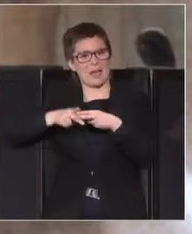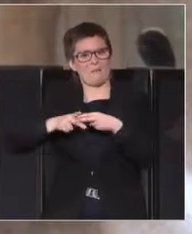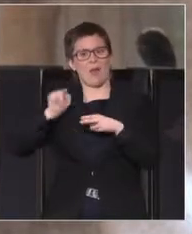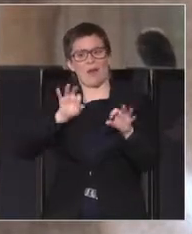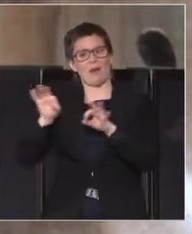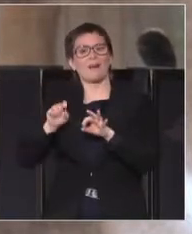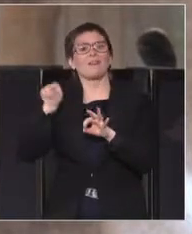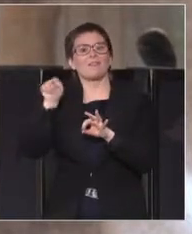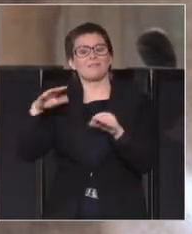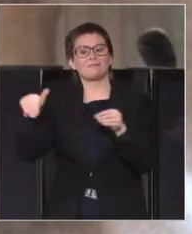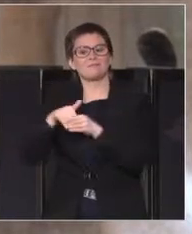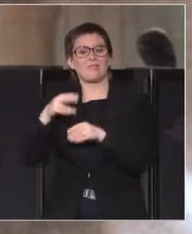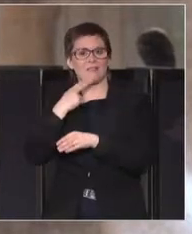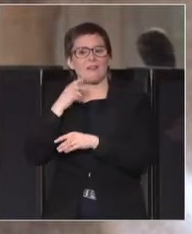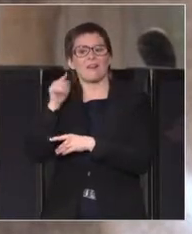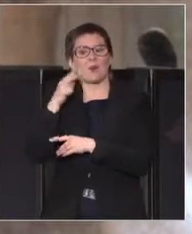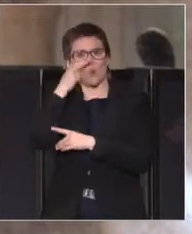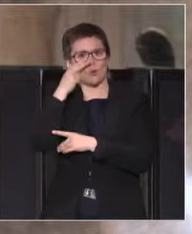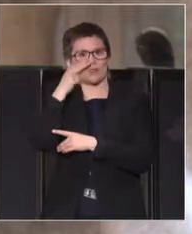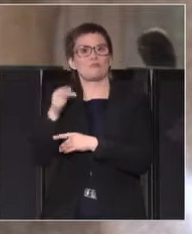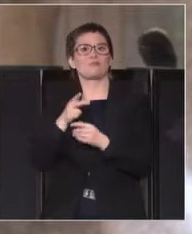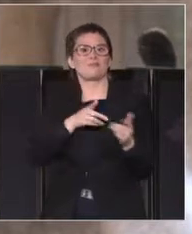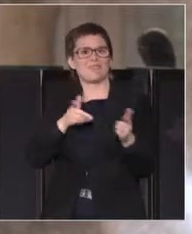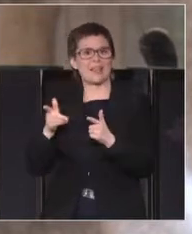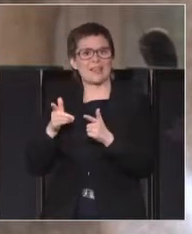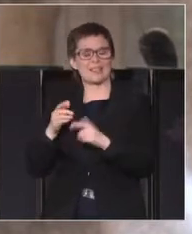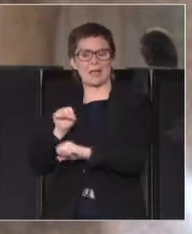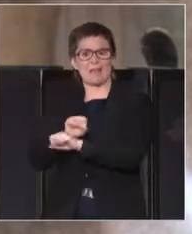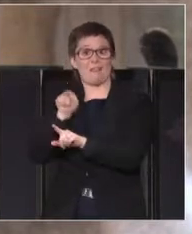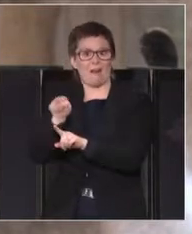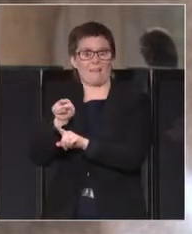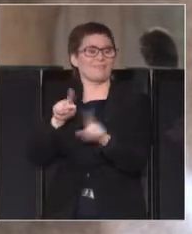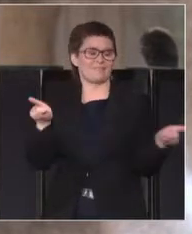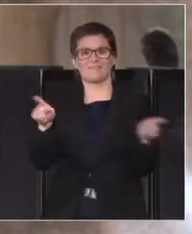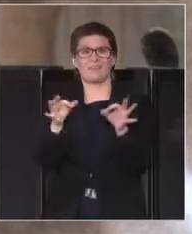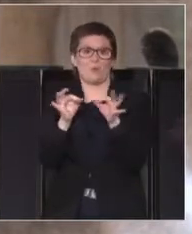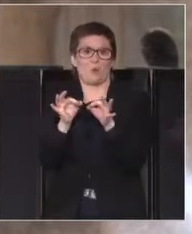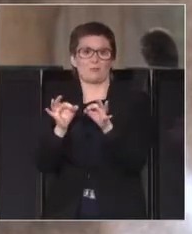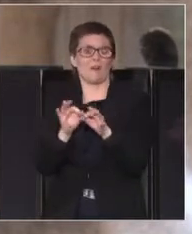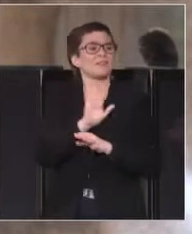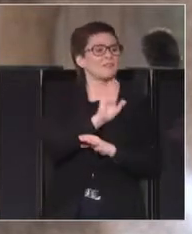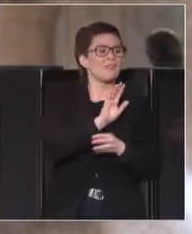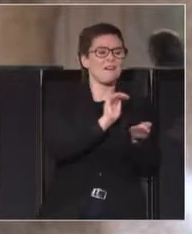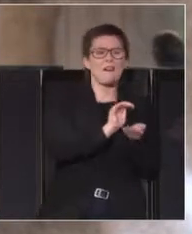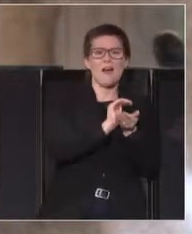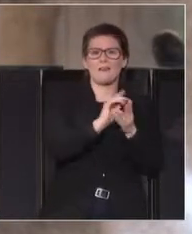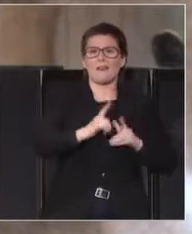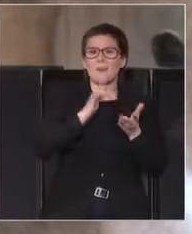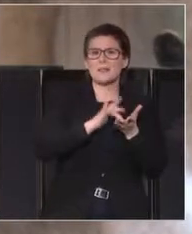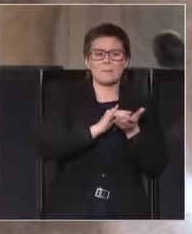arbeitenden russischen Kriegsgefangenen gesucht und seine kleinen Lebensmittel- und Tabakrationen mit ihnen